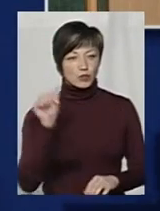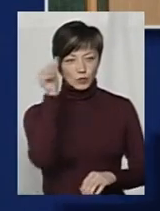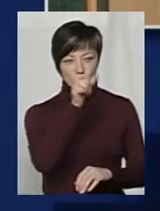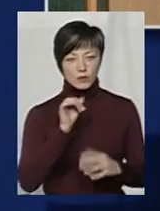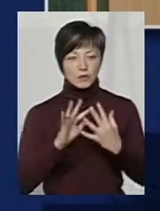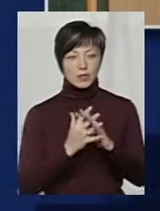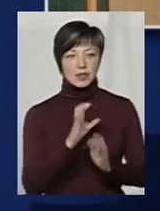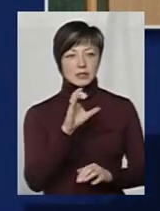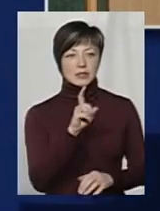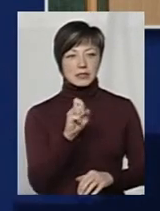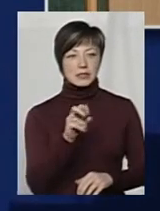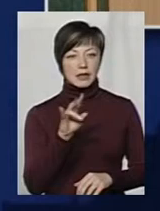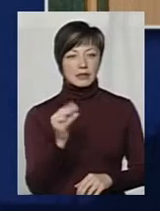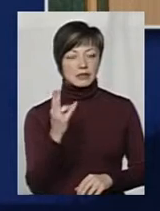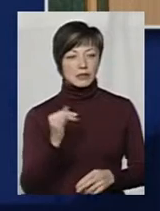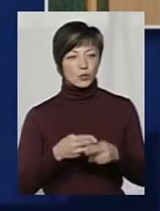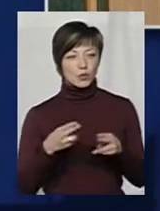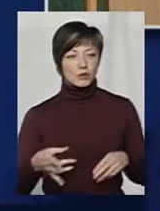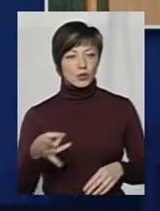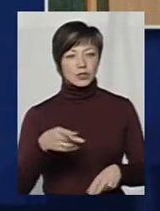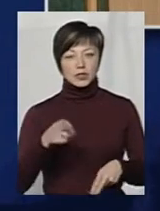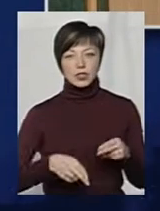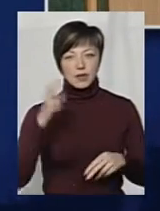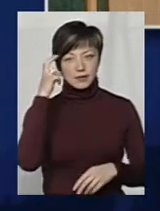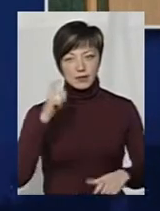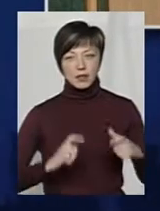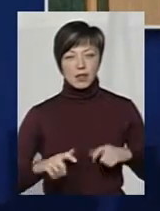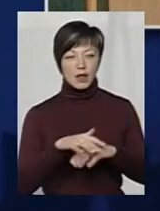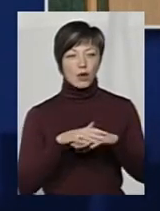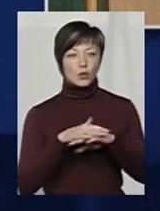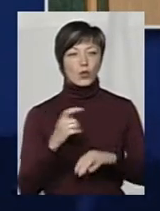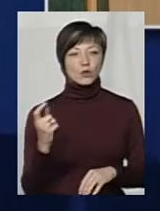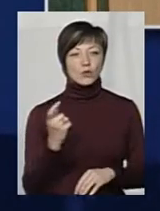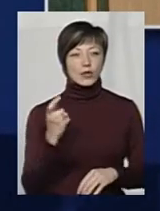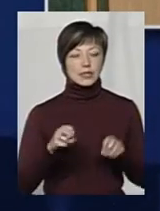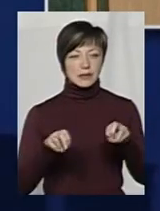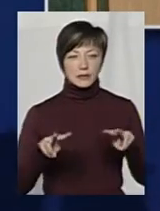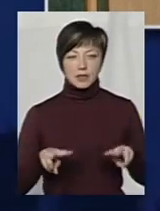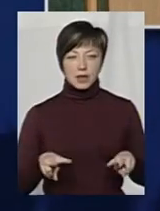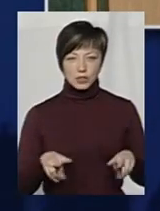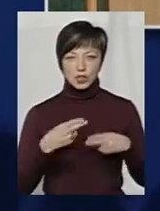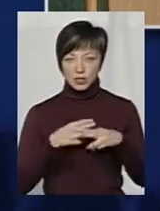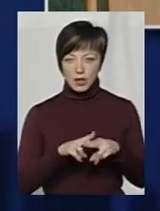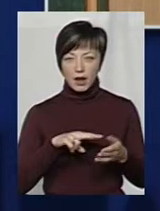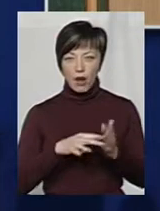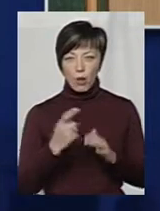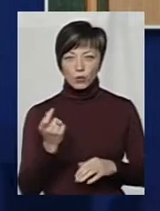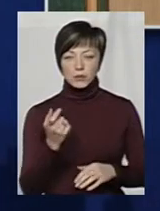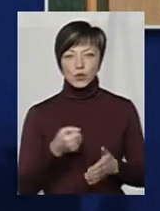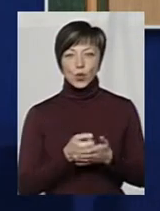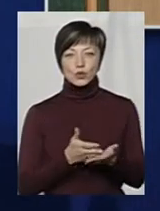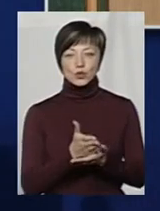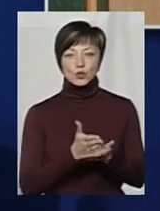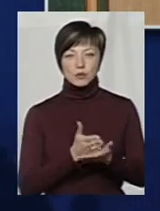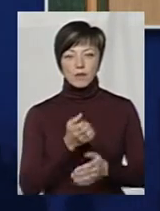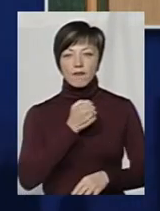у селі Залісті Дунаєвецького району. Закінчив Київський інститут народного господарства. За спеціальністю – інженер-економіст. До служби у